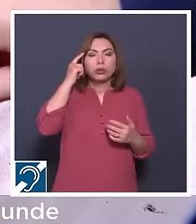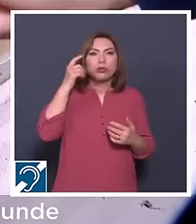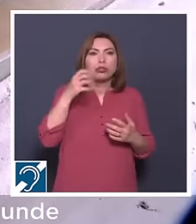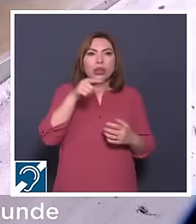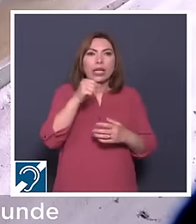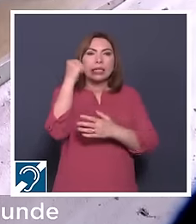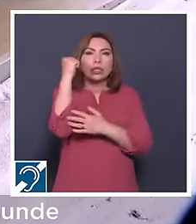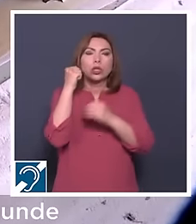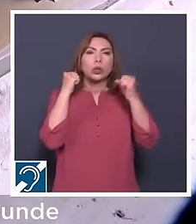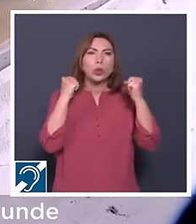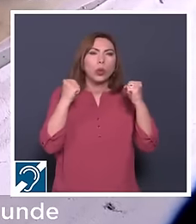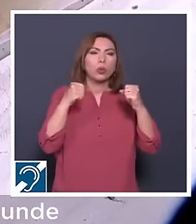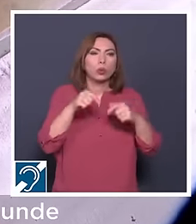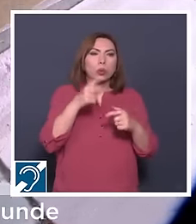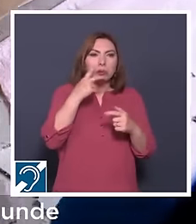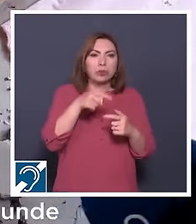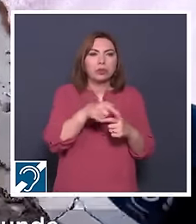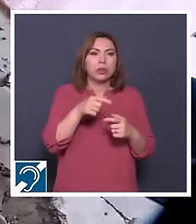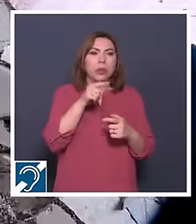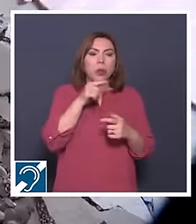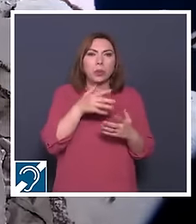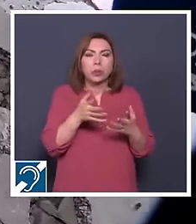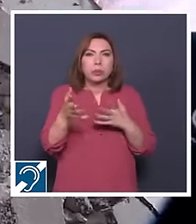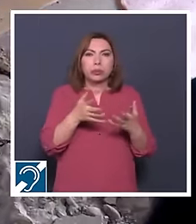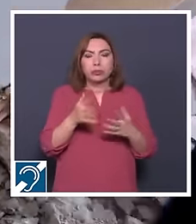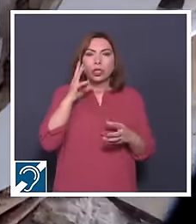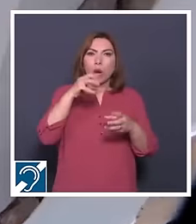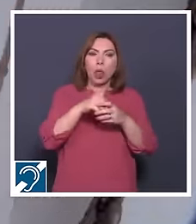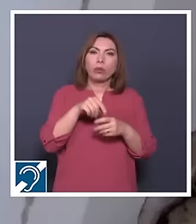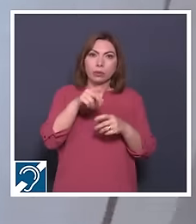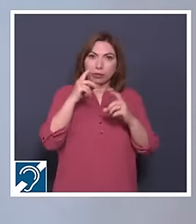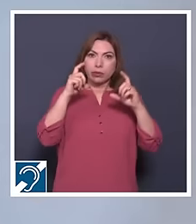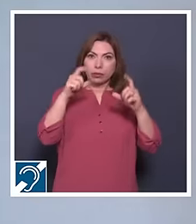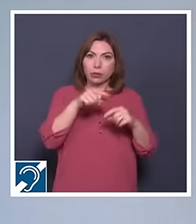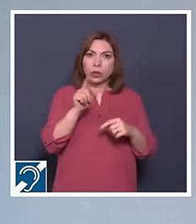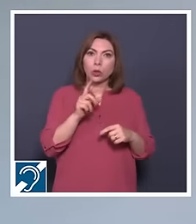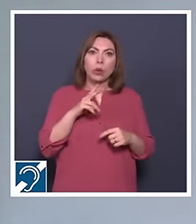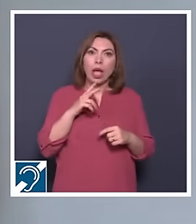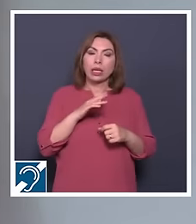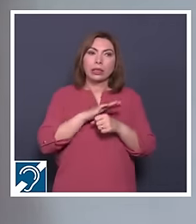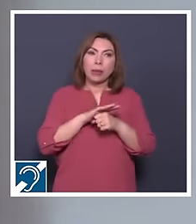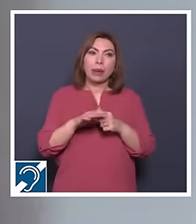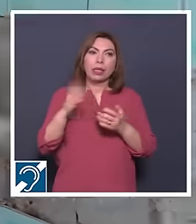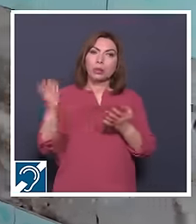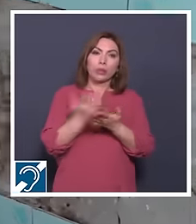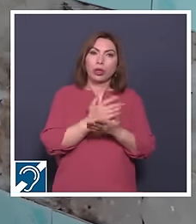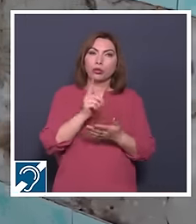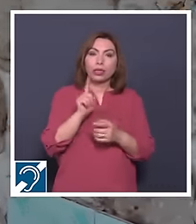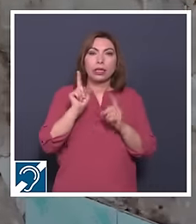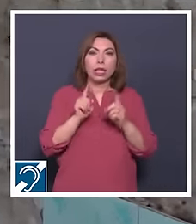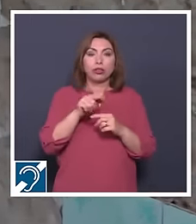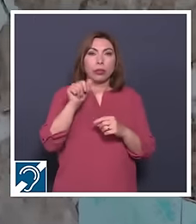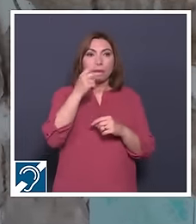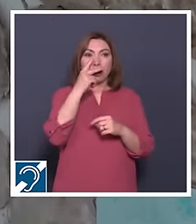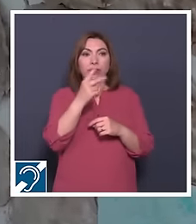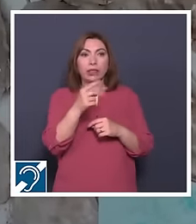ce, cu stânt, cu nu știu de unde îți dislocă și încotro. Locuința din imagine nu este în plin proces de demolare, deși la